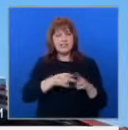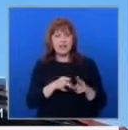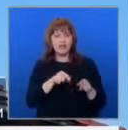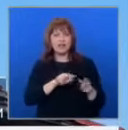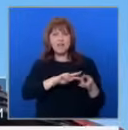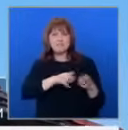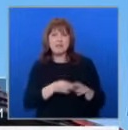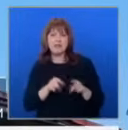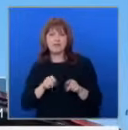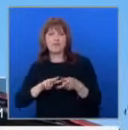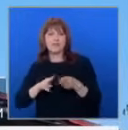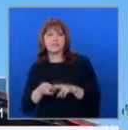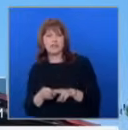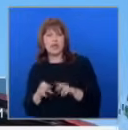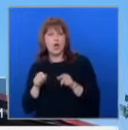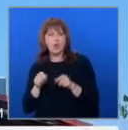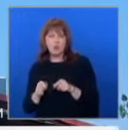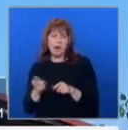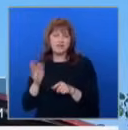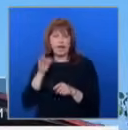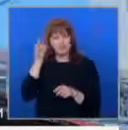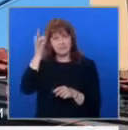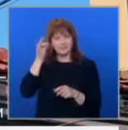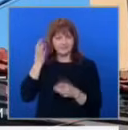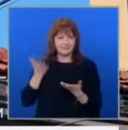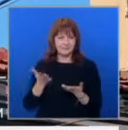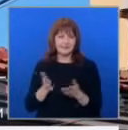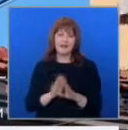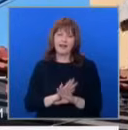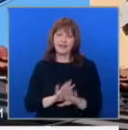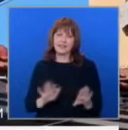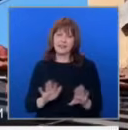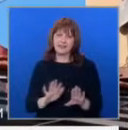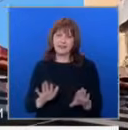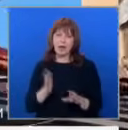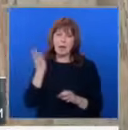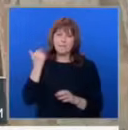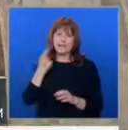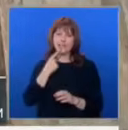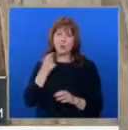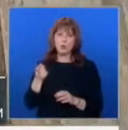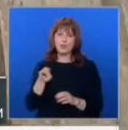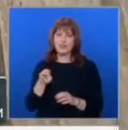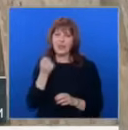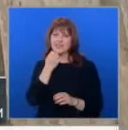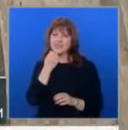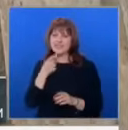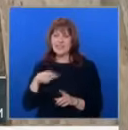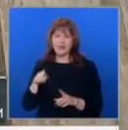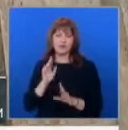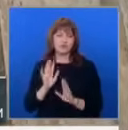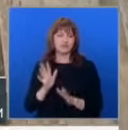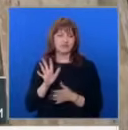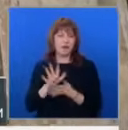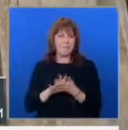тук това ще разкрим, после тук ще това и аз викам стига до тук, защото преди години в село ми бяха такава мизерия направили,